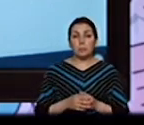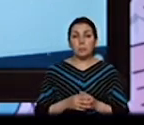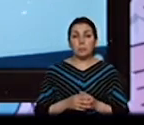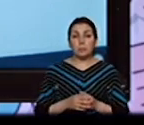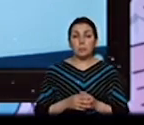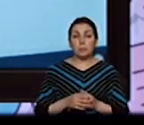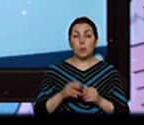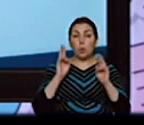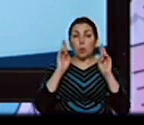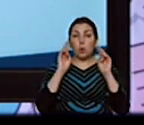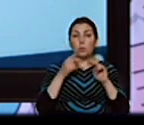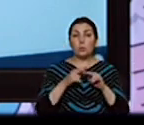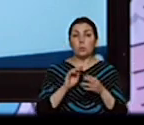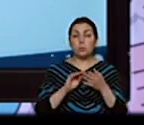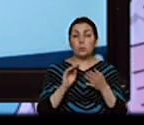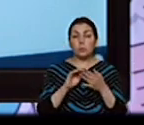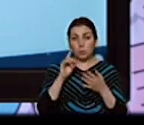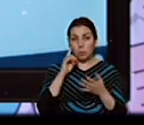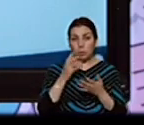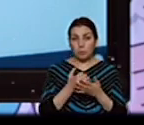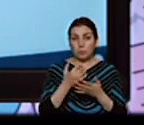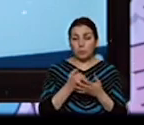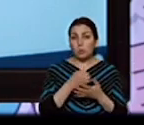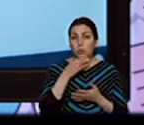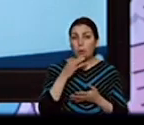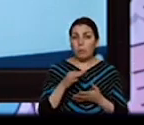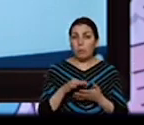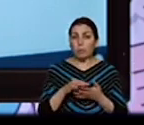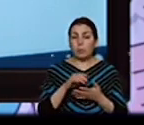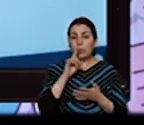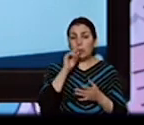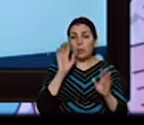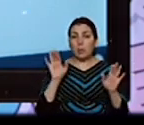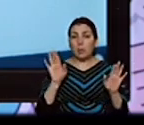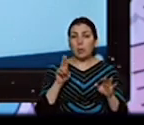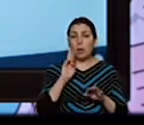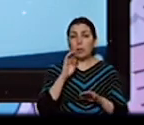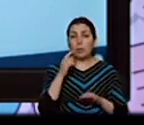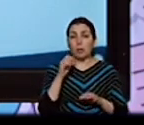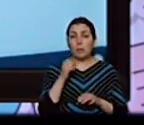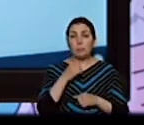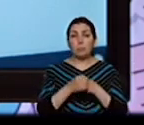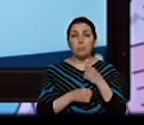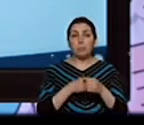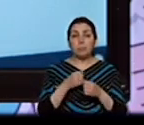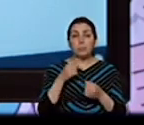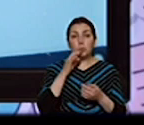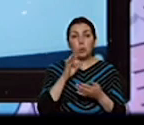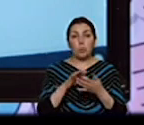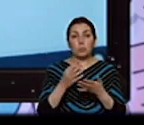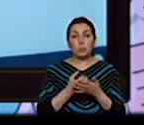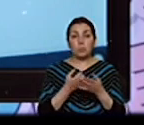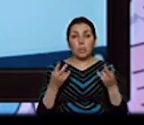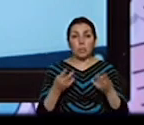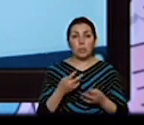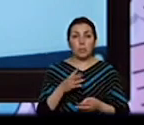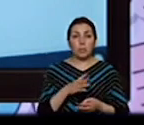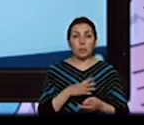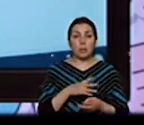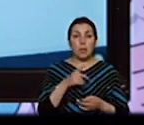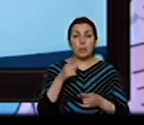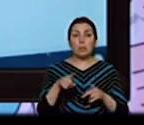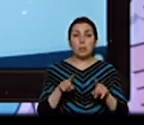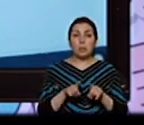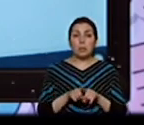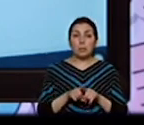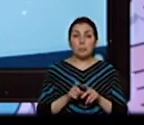Demak, quyon voy yozgan topishmoqning javobini qarg'a voy, ayiq voy topish kerak ekan. Qani